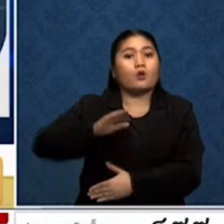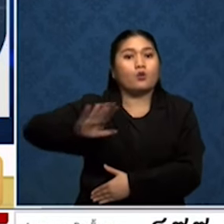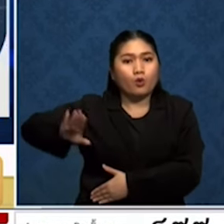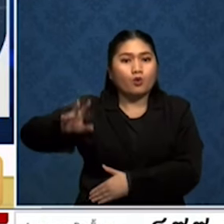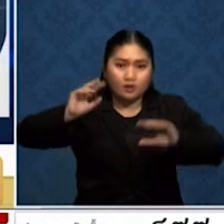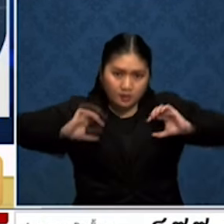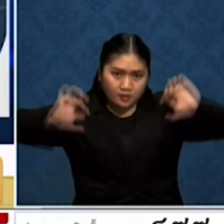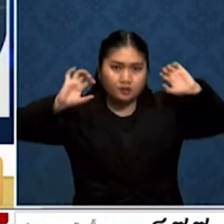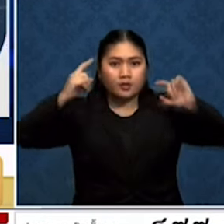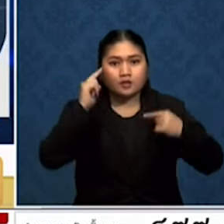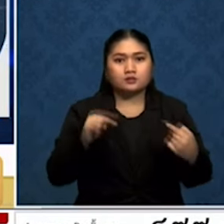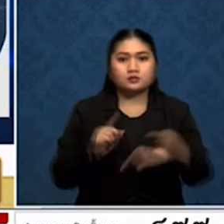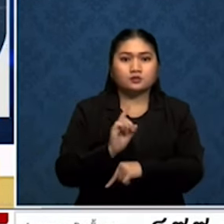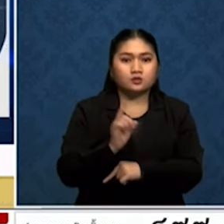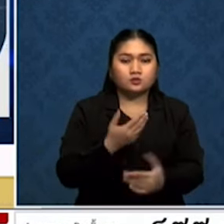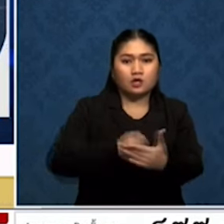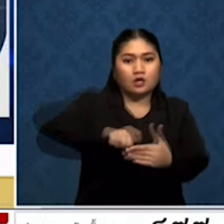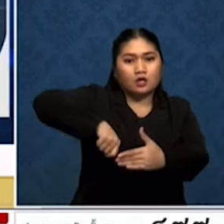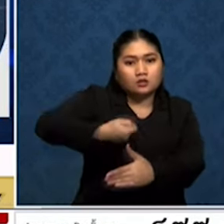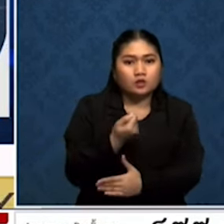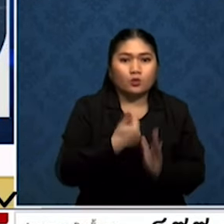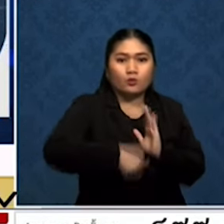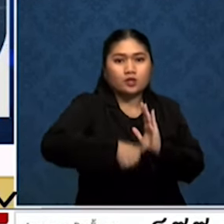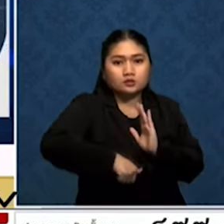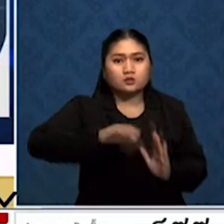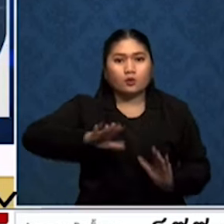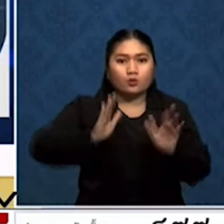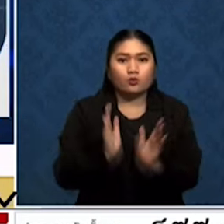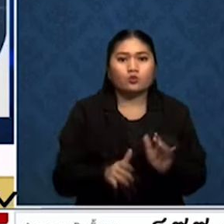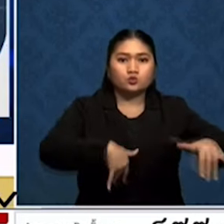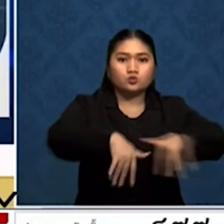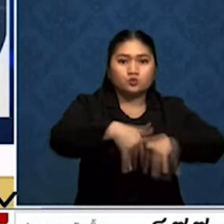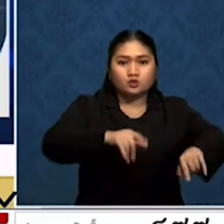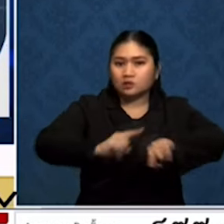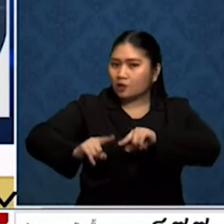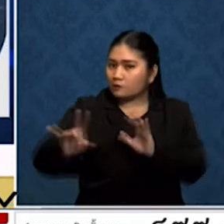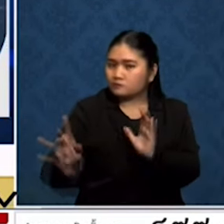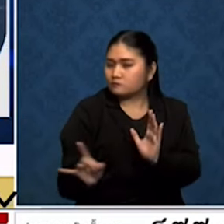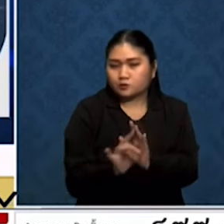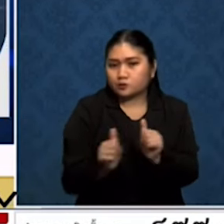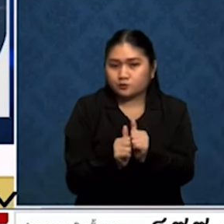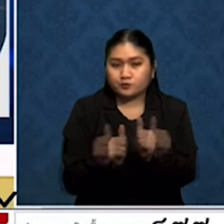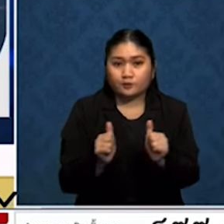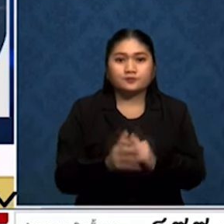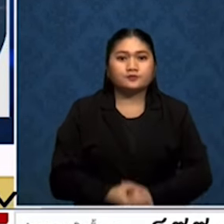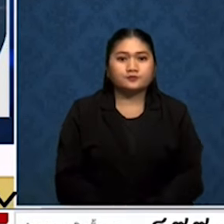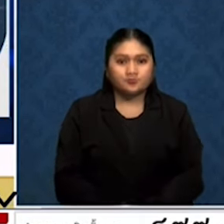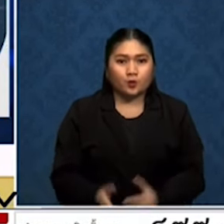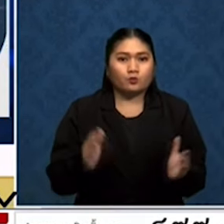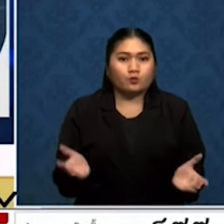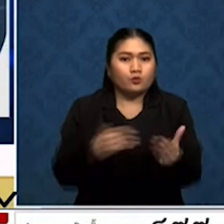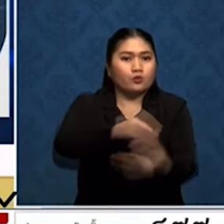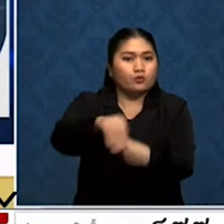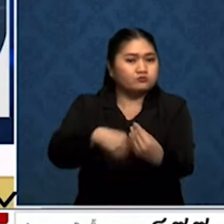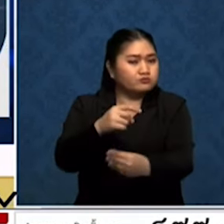โดยใช้จ่ายเงินพาศีของประชาชนอย่างมีประสิทธิภาพมากที่สุด กระตุ้น seotoek